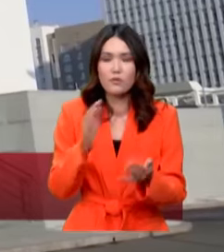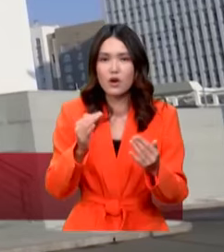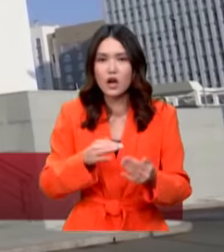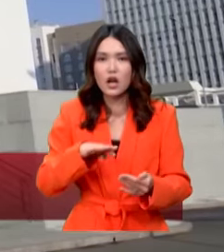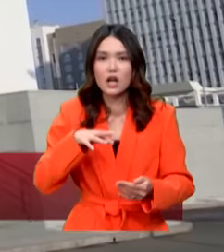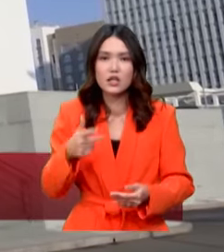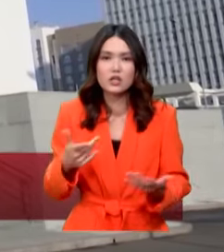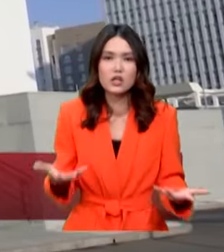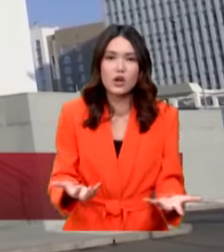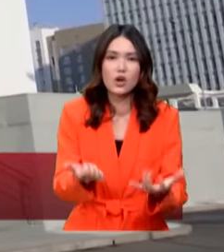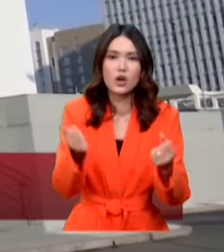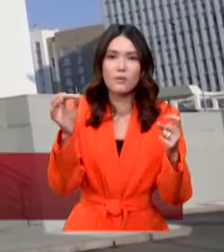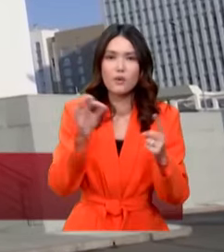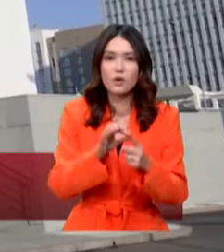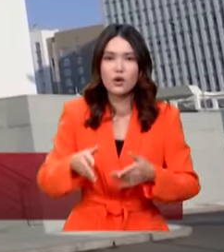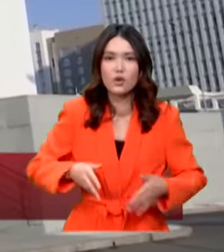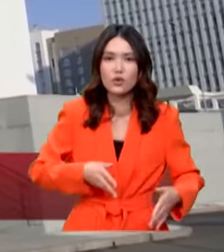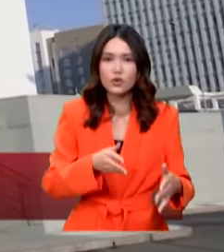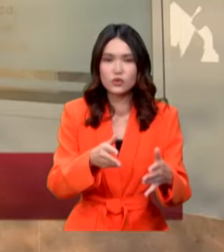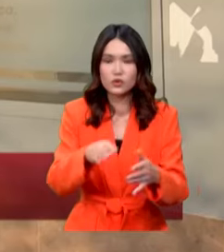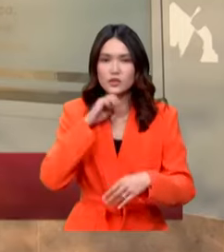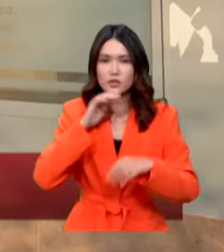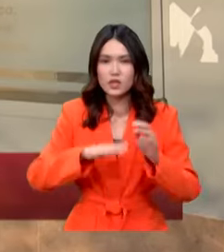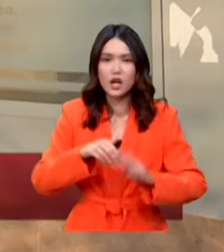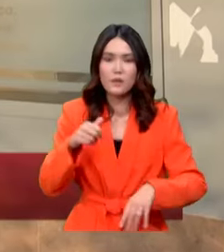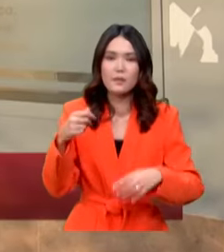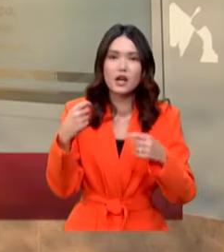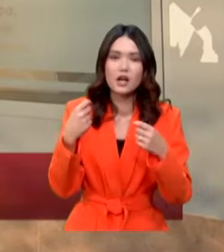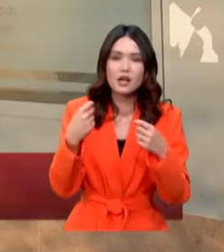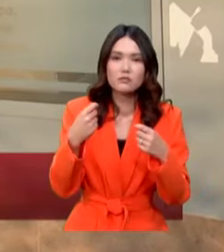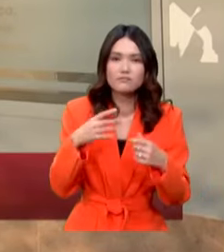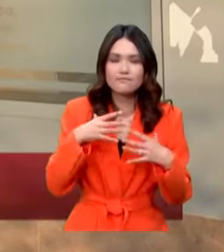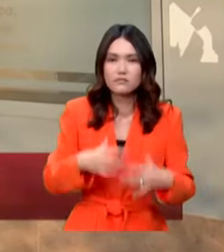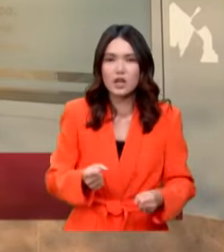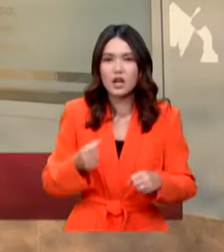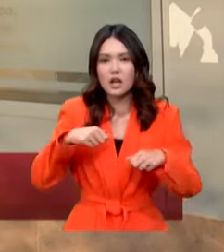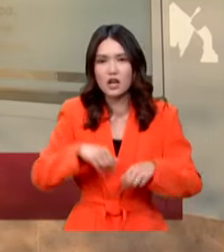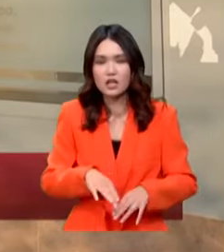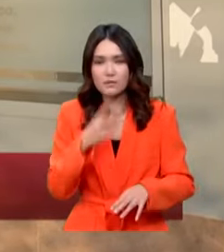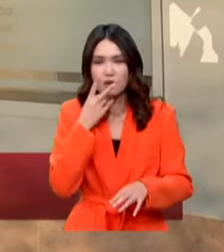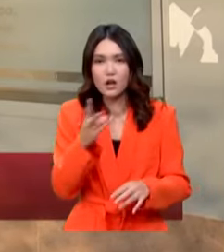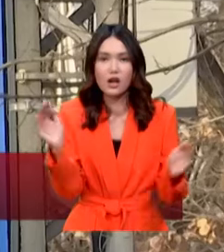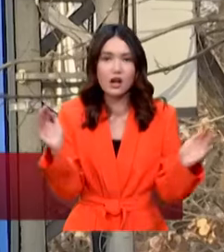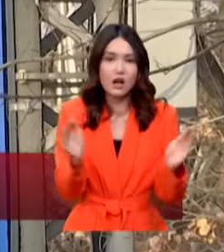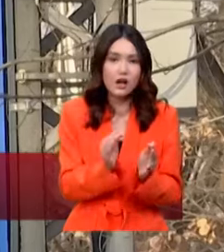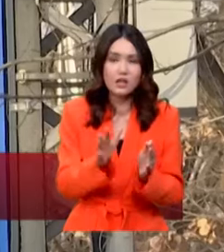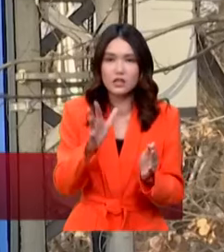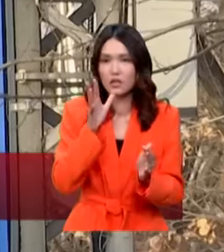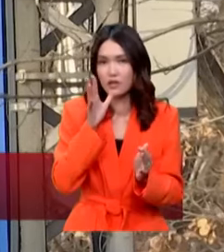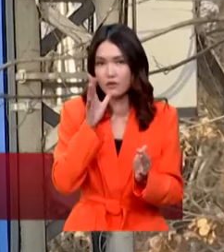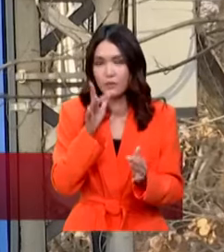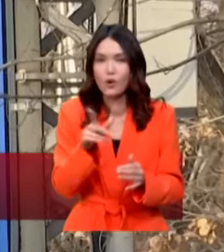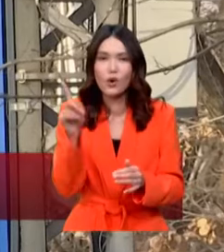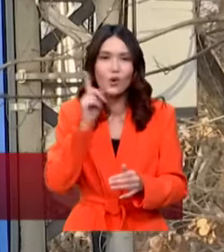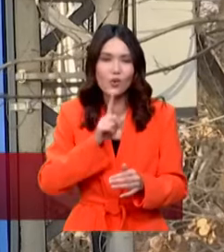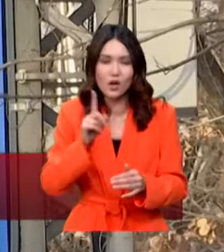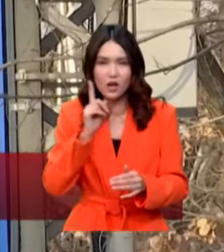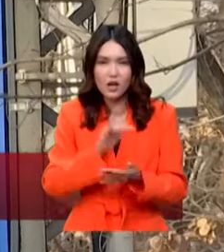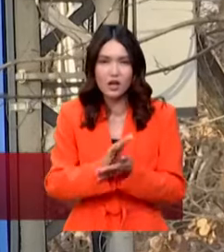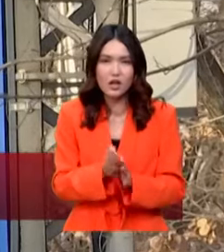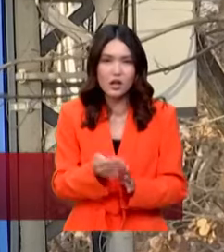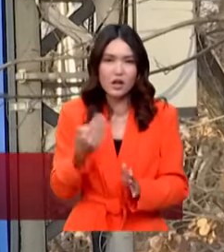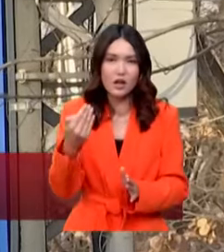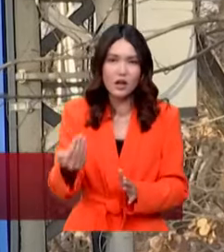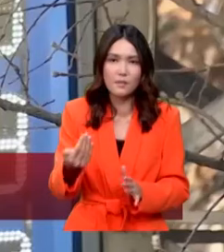теңгені қолдаудың бұл жолын сарапшылар тіпті батыл шешімге балады. Бірақ бұл саясат қысқа мерзімді әрі уақытша ғана шара.